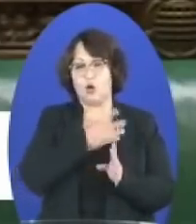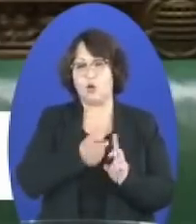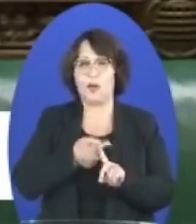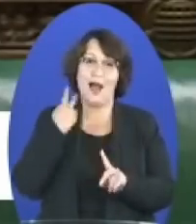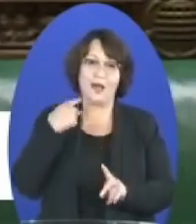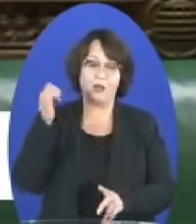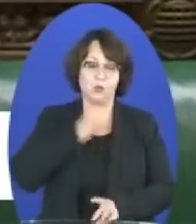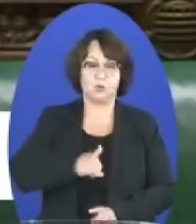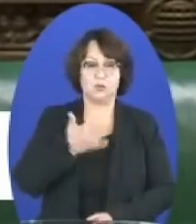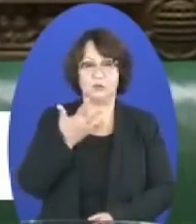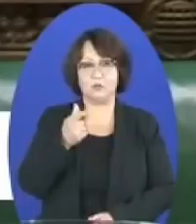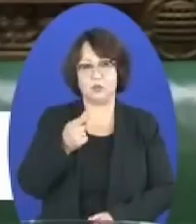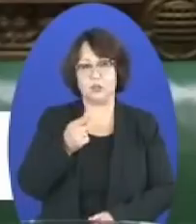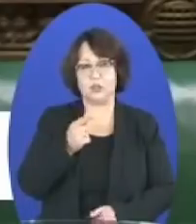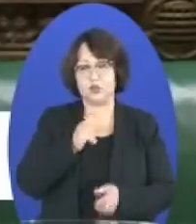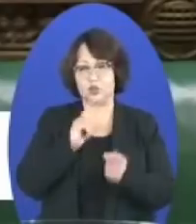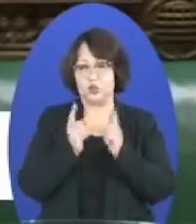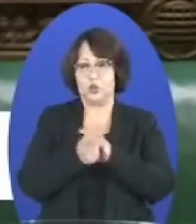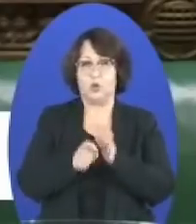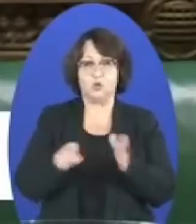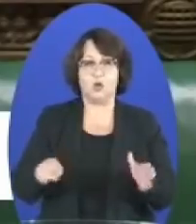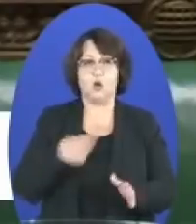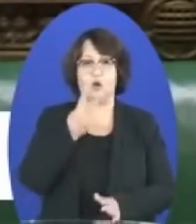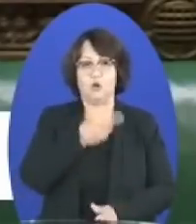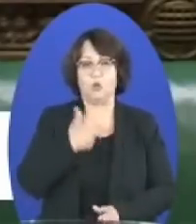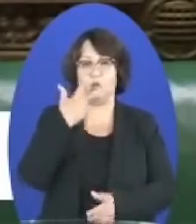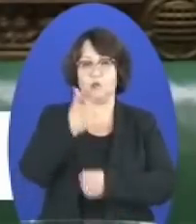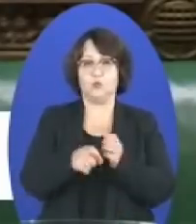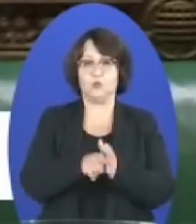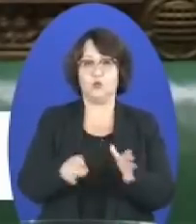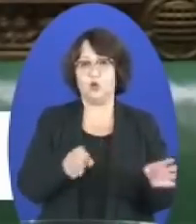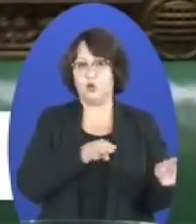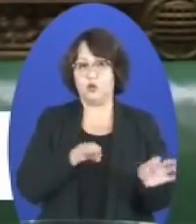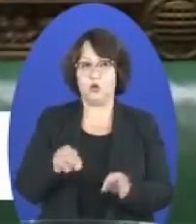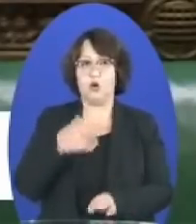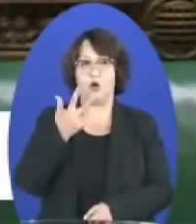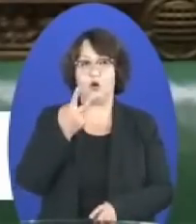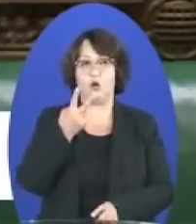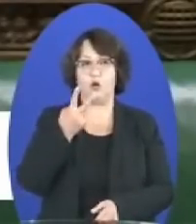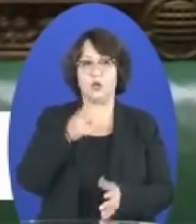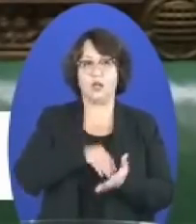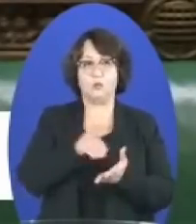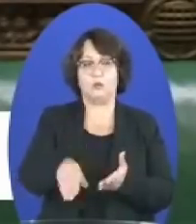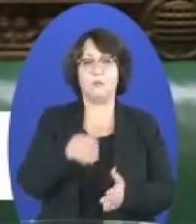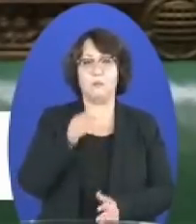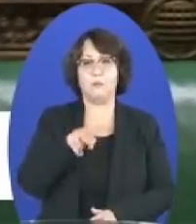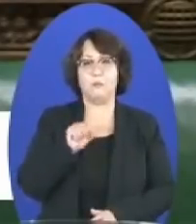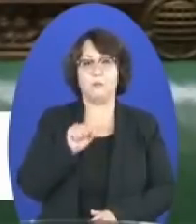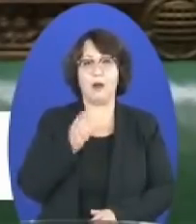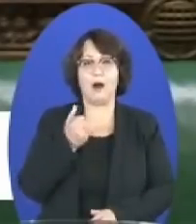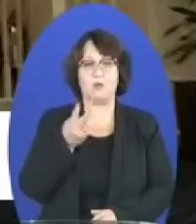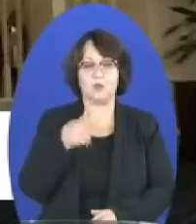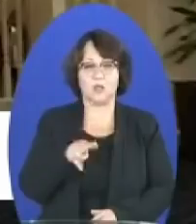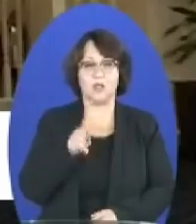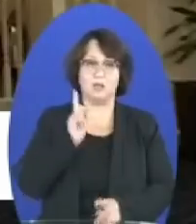5G сүлжээ нэвтрүүлэх хугацаа 2-3 жилээр хойшилж 2 тэрбум паундын нэмэлт зардал гарах болно.